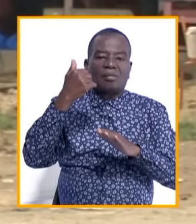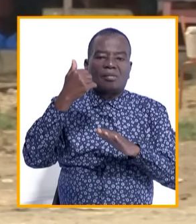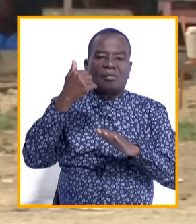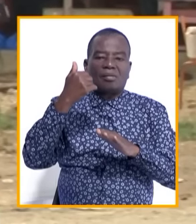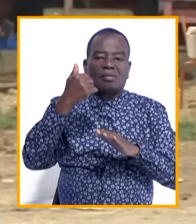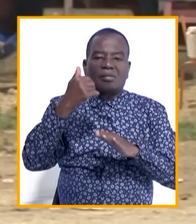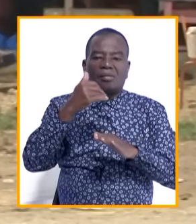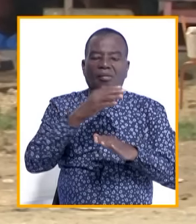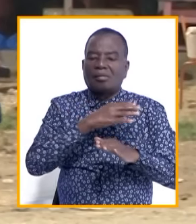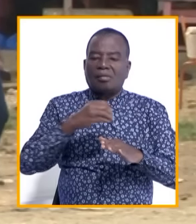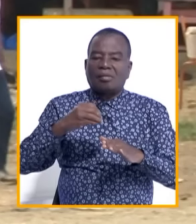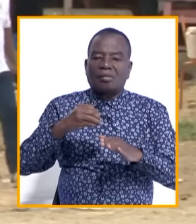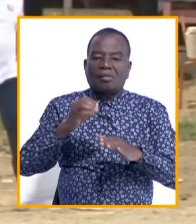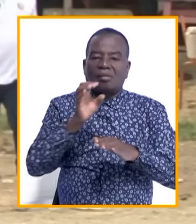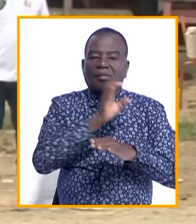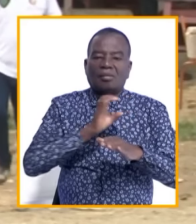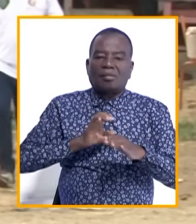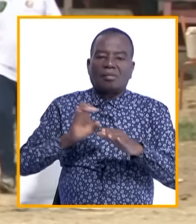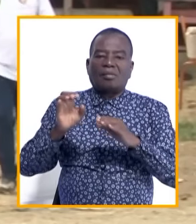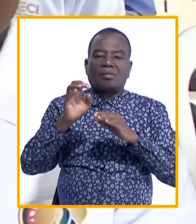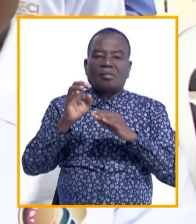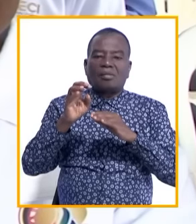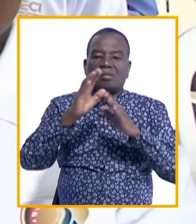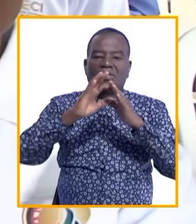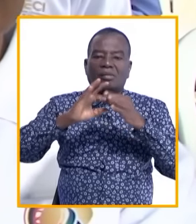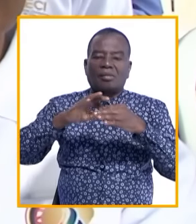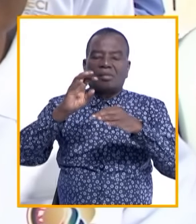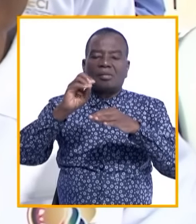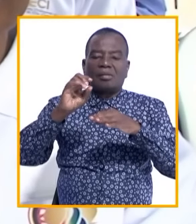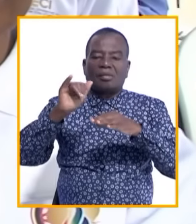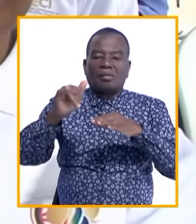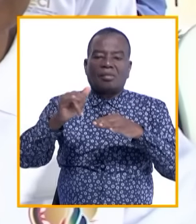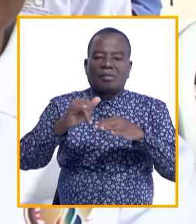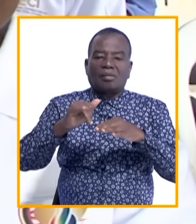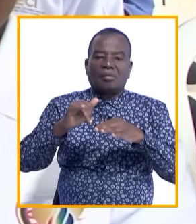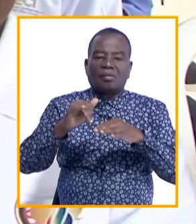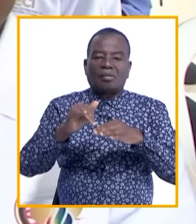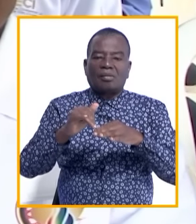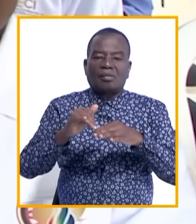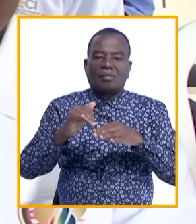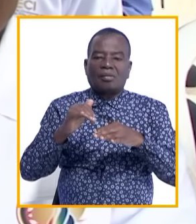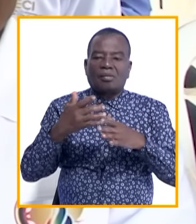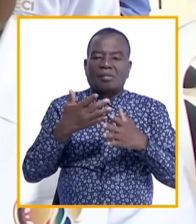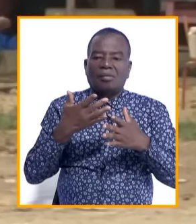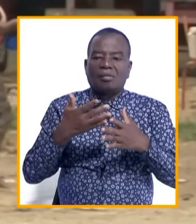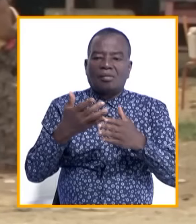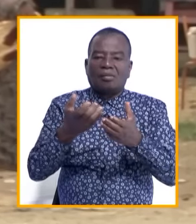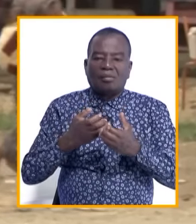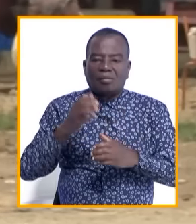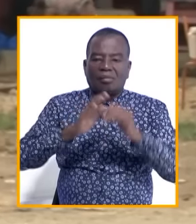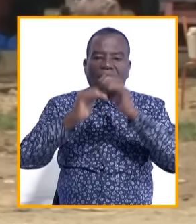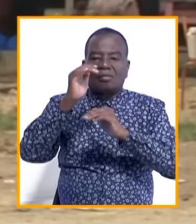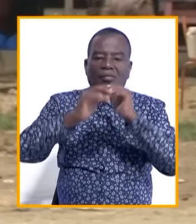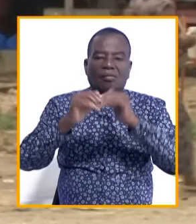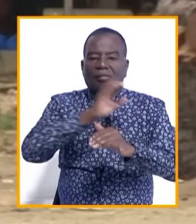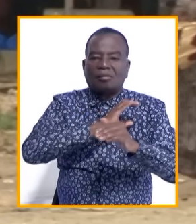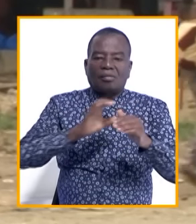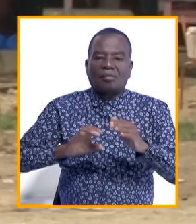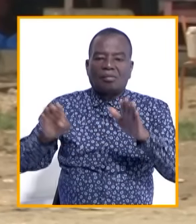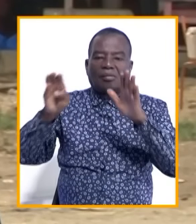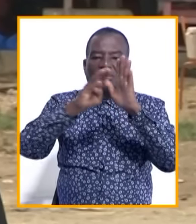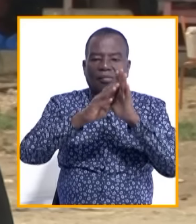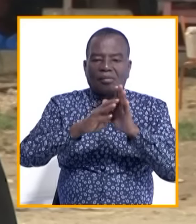pourquoi le maire Jean-Marc Kiassé et le conseil municipal de Cocody, soucieux de bâtir une commune moderne et